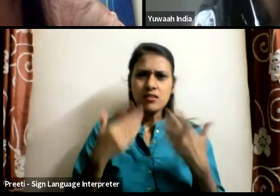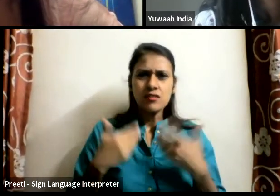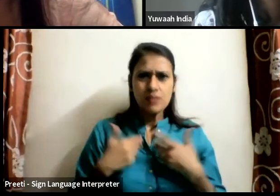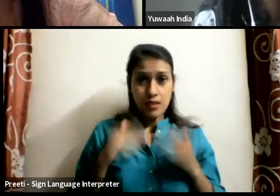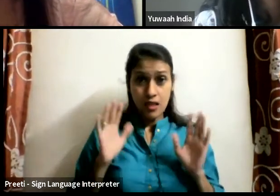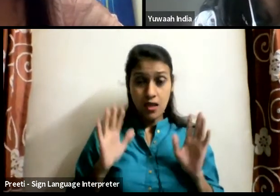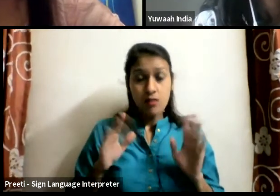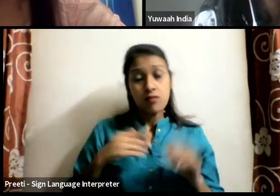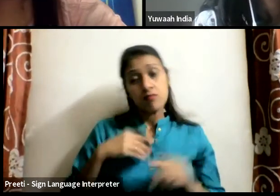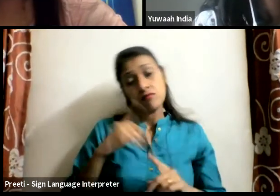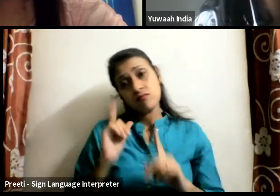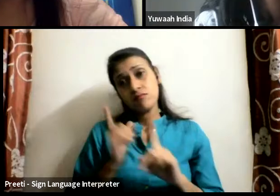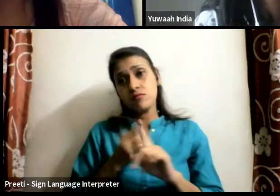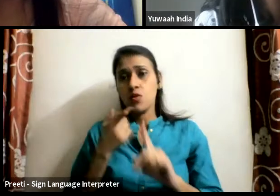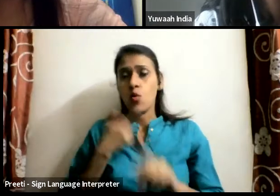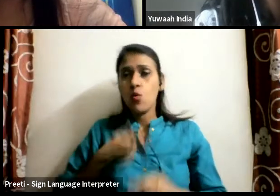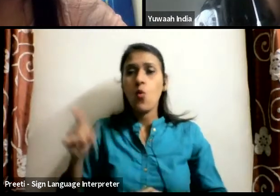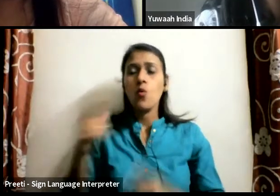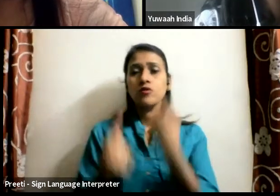भी कोविड टेस्ट कराएं।